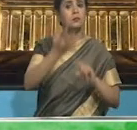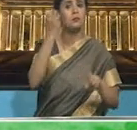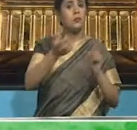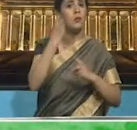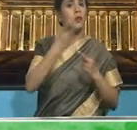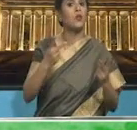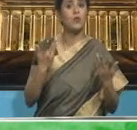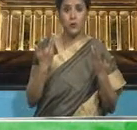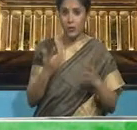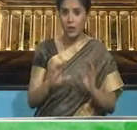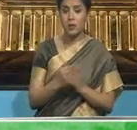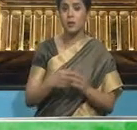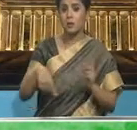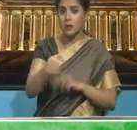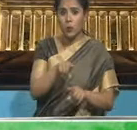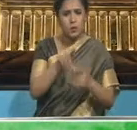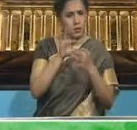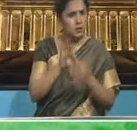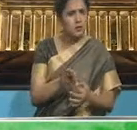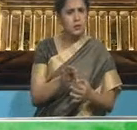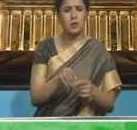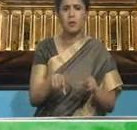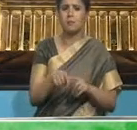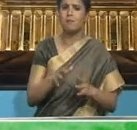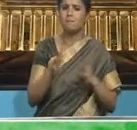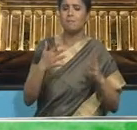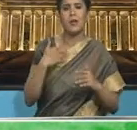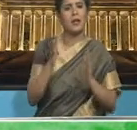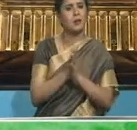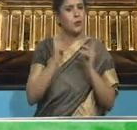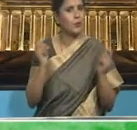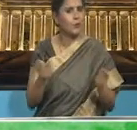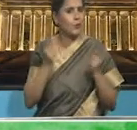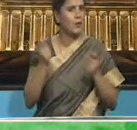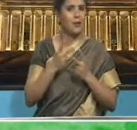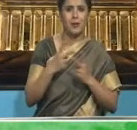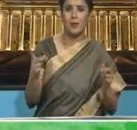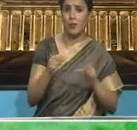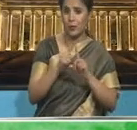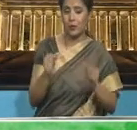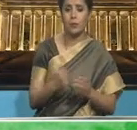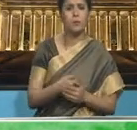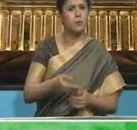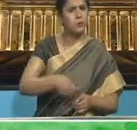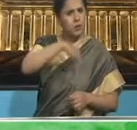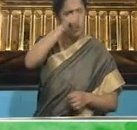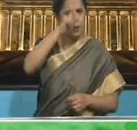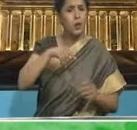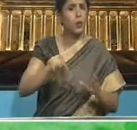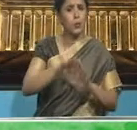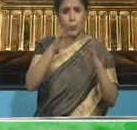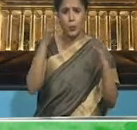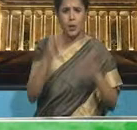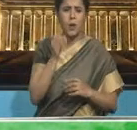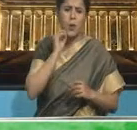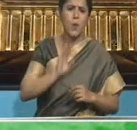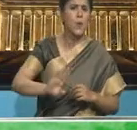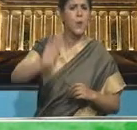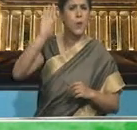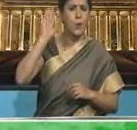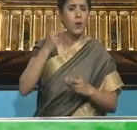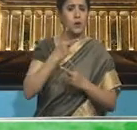की है उनका हम उत्सव मनाते हैं। भारत विश्व की सबसे पुरानी